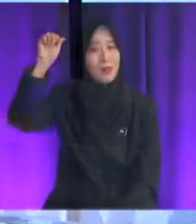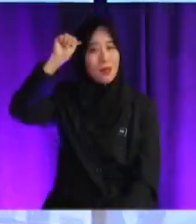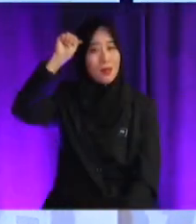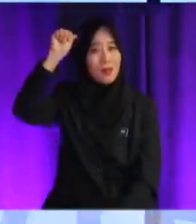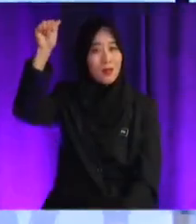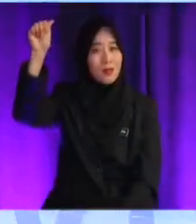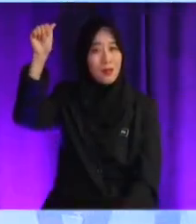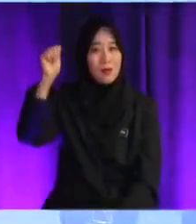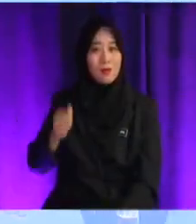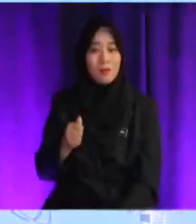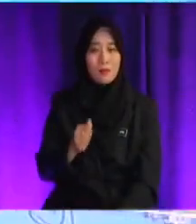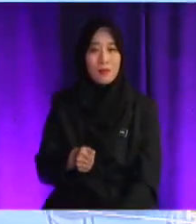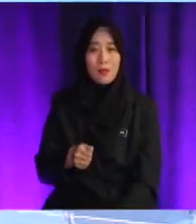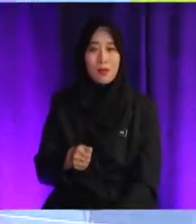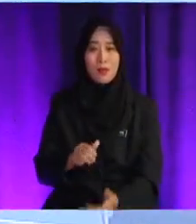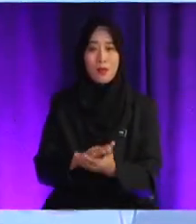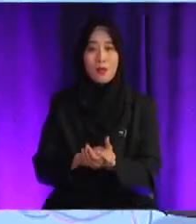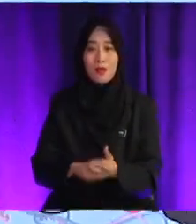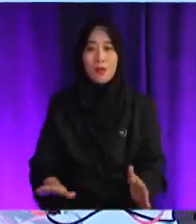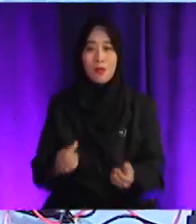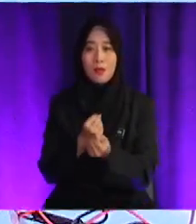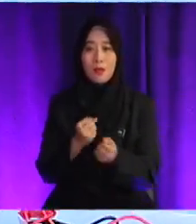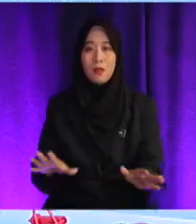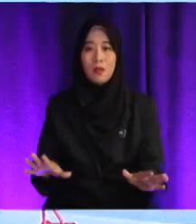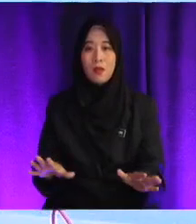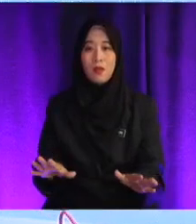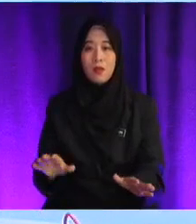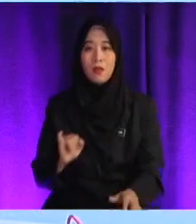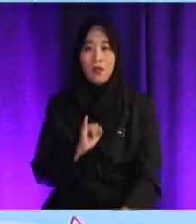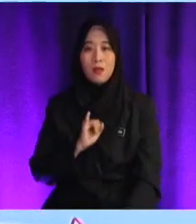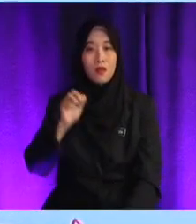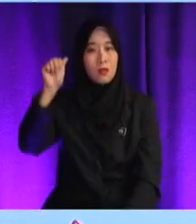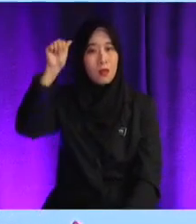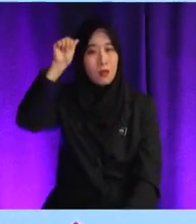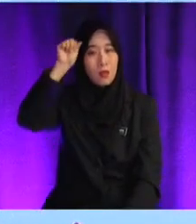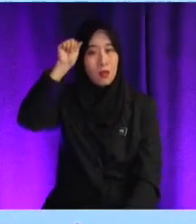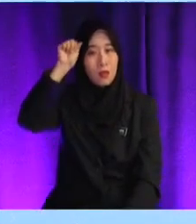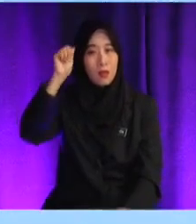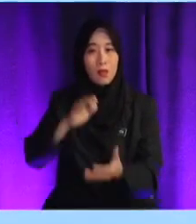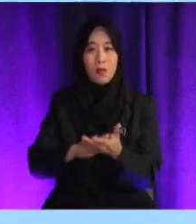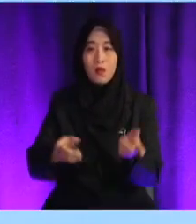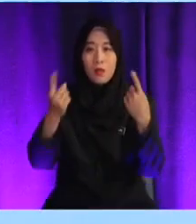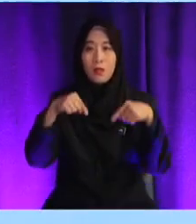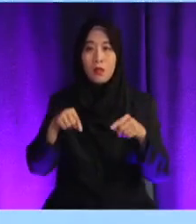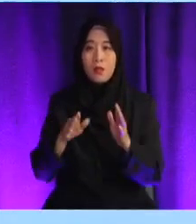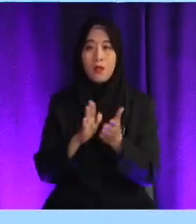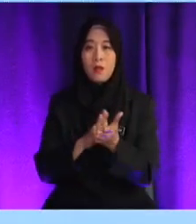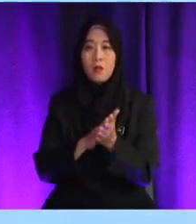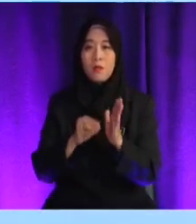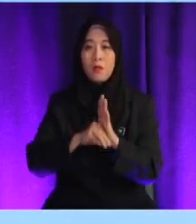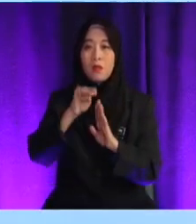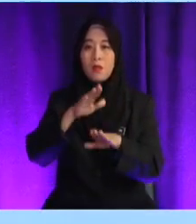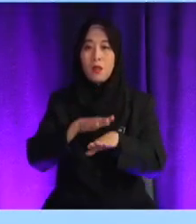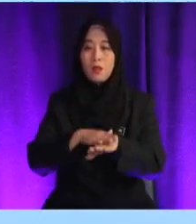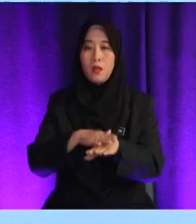Assalamualaikum warahmatullahi wabarakatuh. Salam sejahtera. What's up everybody? Saya Akmal Nazri. Selamat datang ke Menengah Atas. Inilah mata pelajaran yang kita